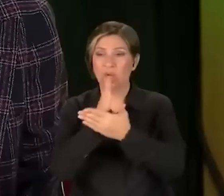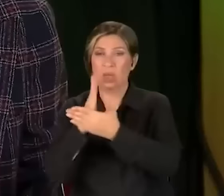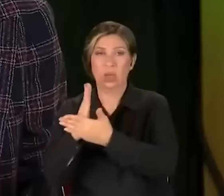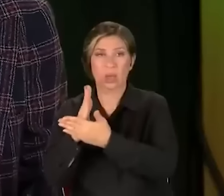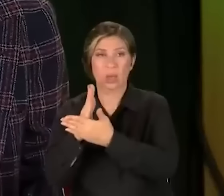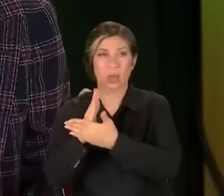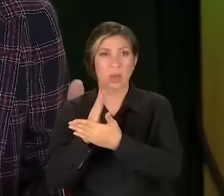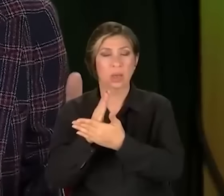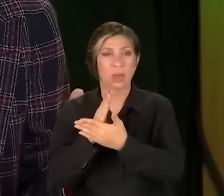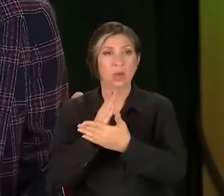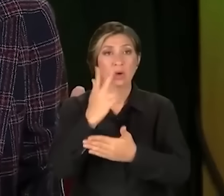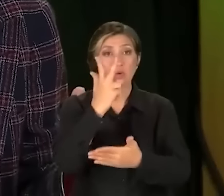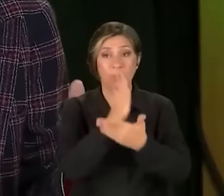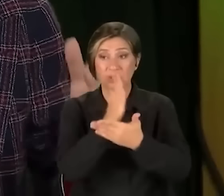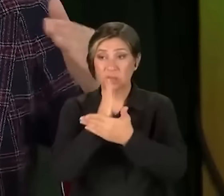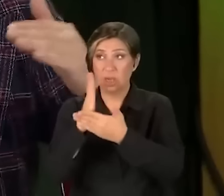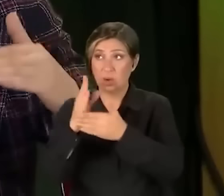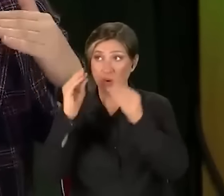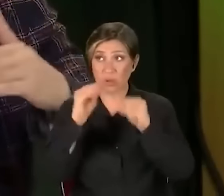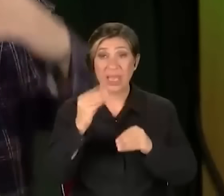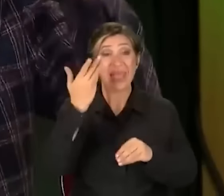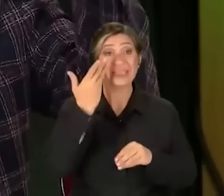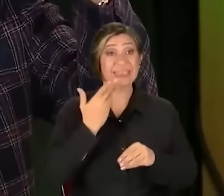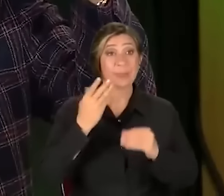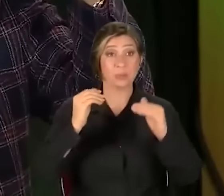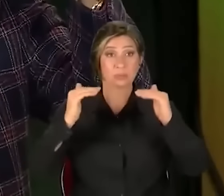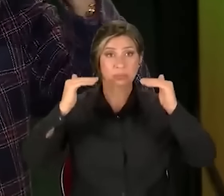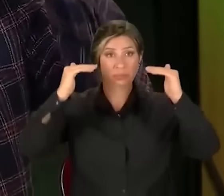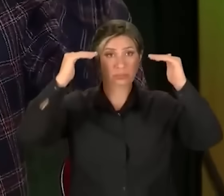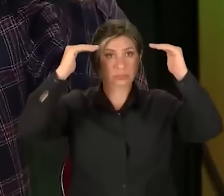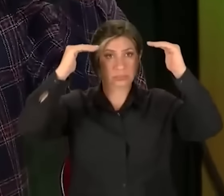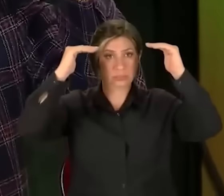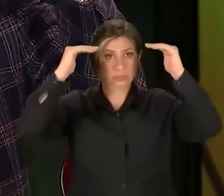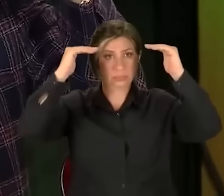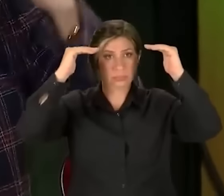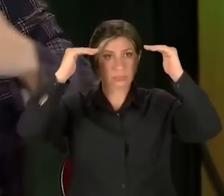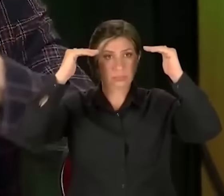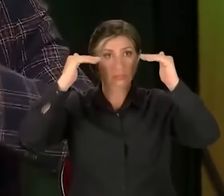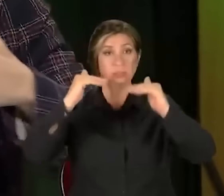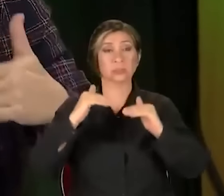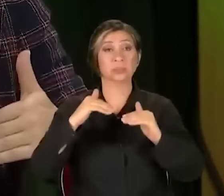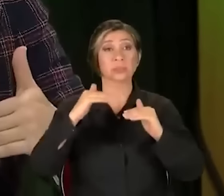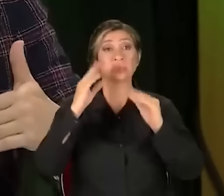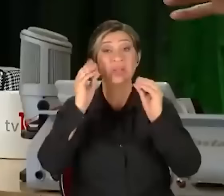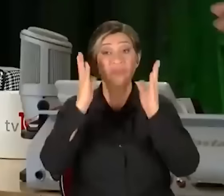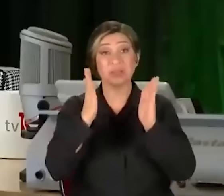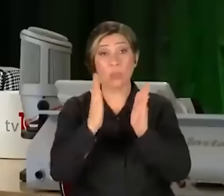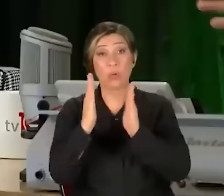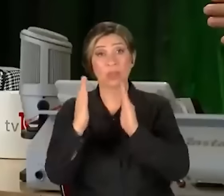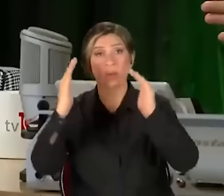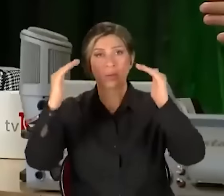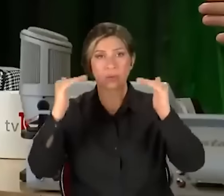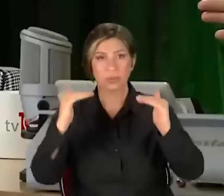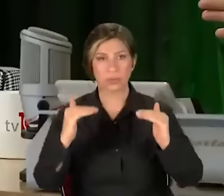koydular. 3 parça koyduklarında izlenmem daha yukarıdaydı. Daha çok bölmeye başladılar